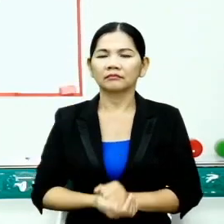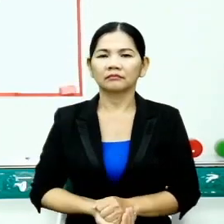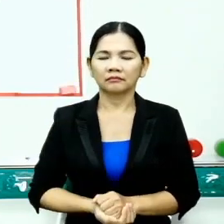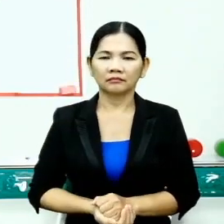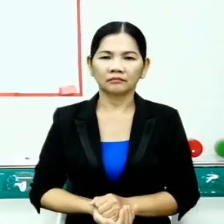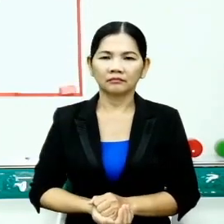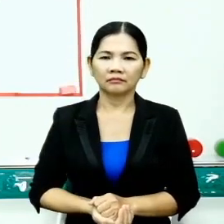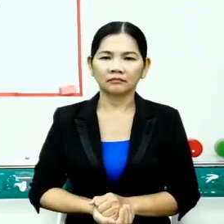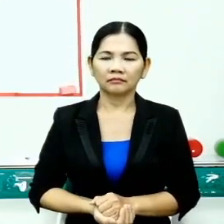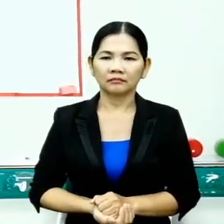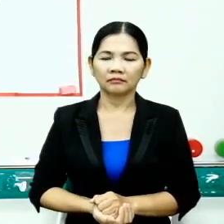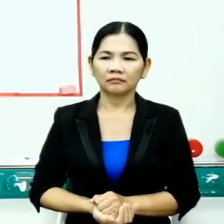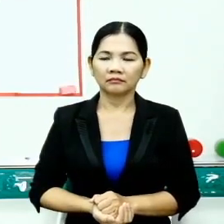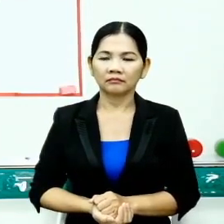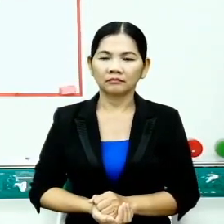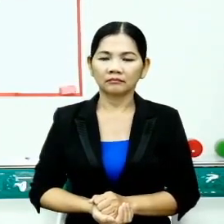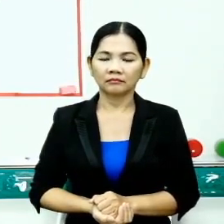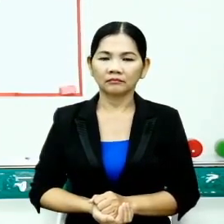ចា